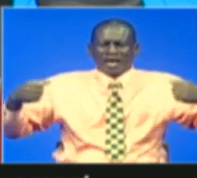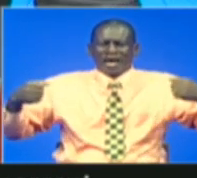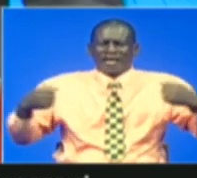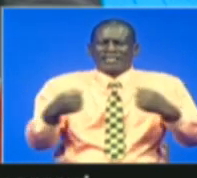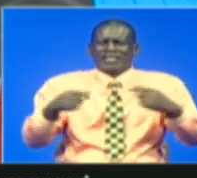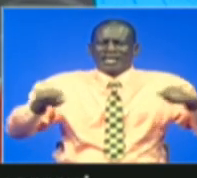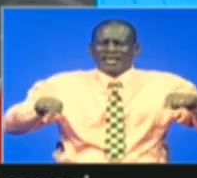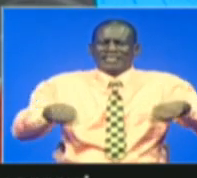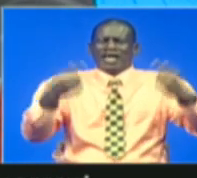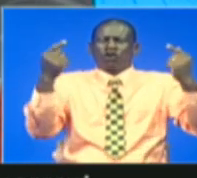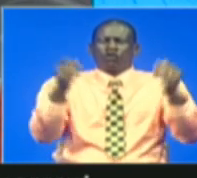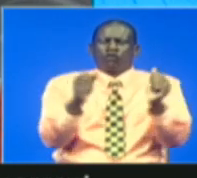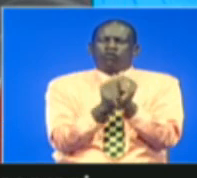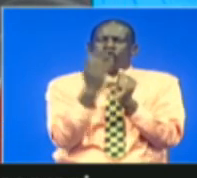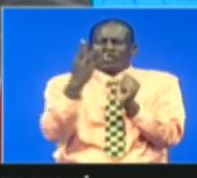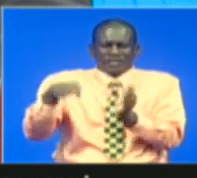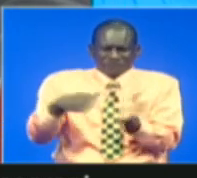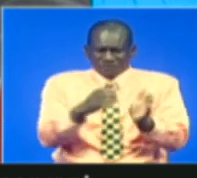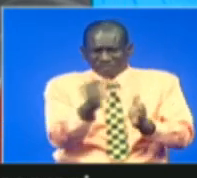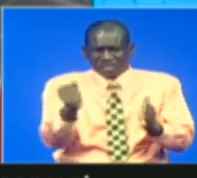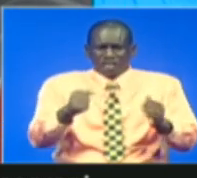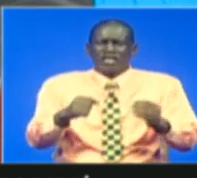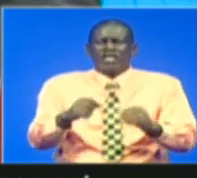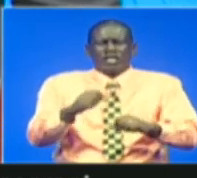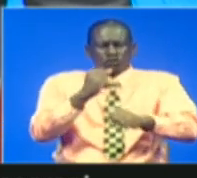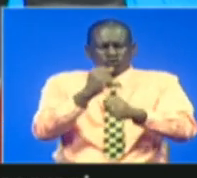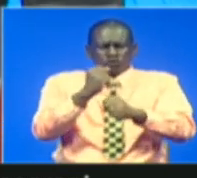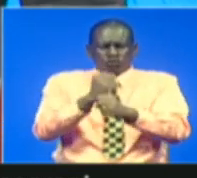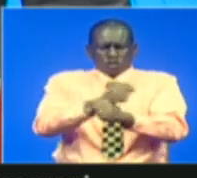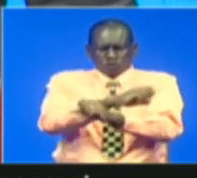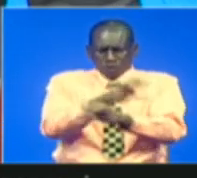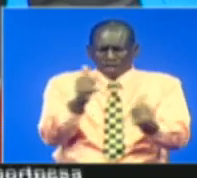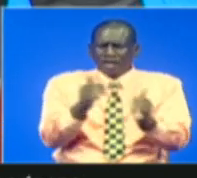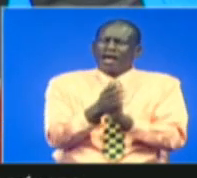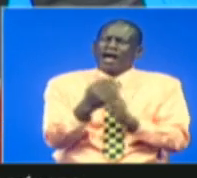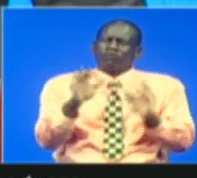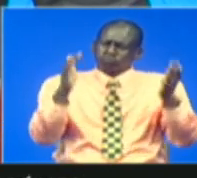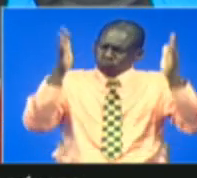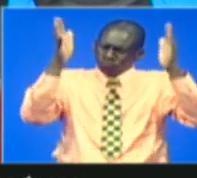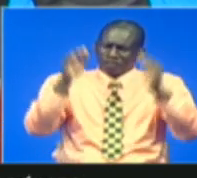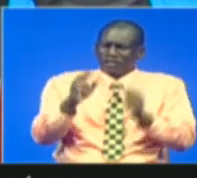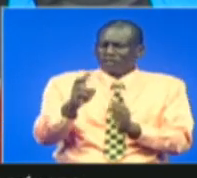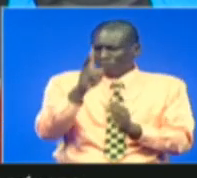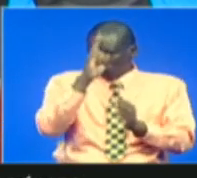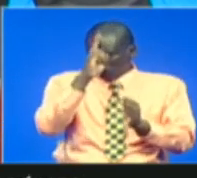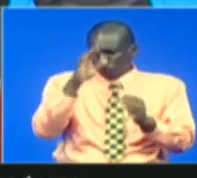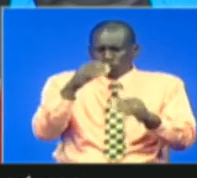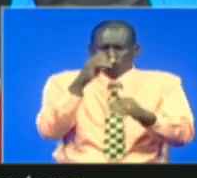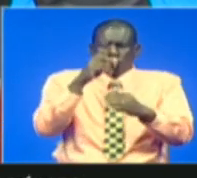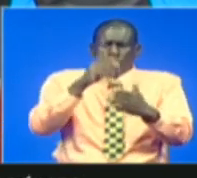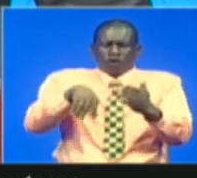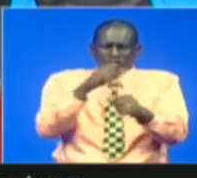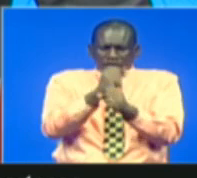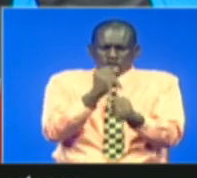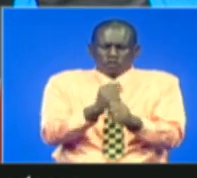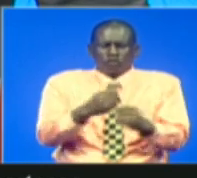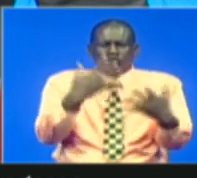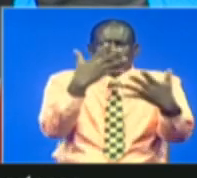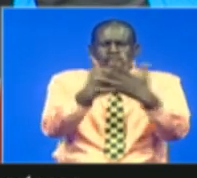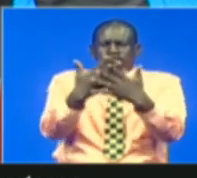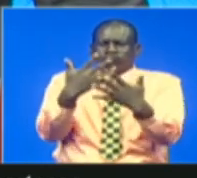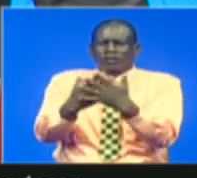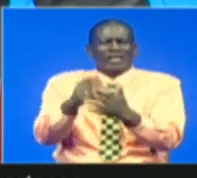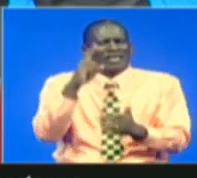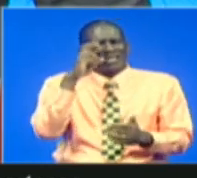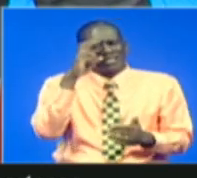14 Riverside inaridhisha, huku akiwapongeza maafisa wa usalama kwa juhudi walizofanya ili kuwatia mbaroni wahusika, kama